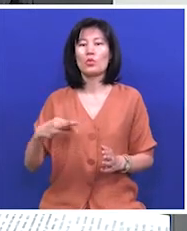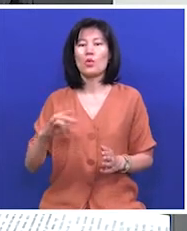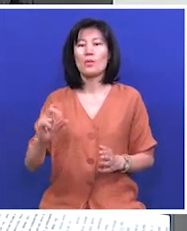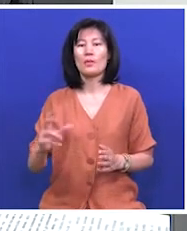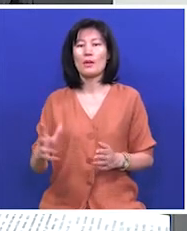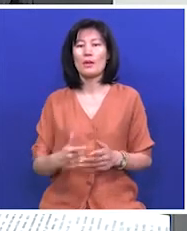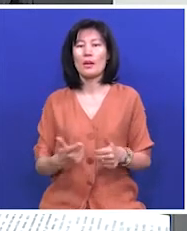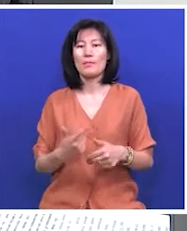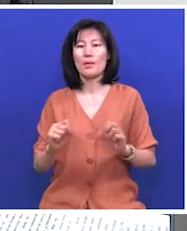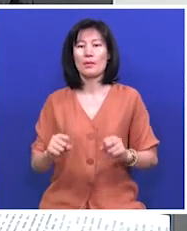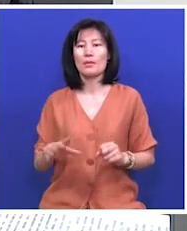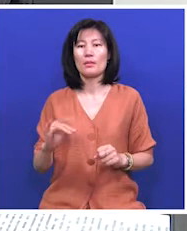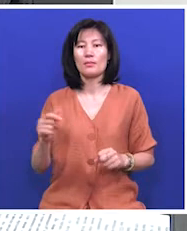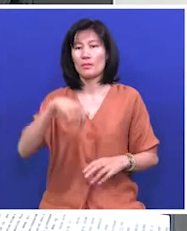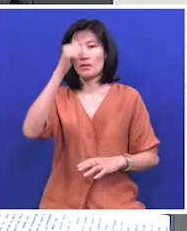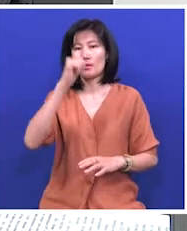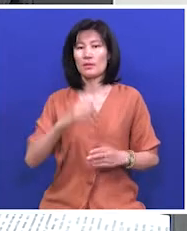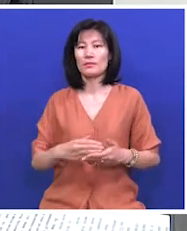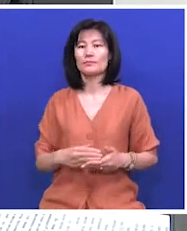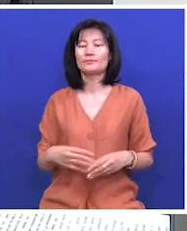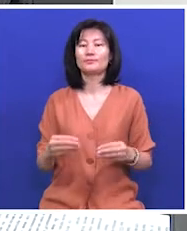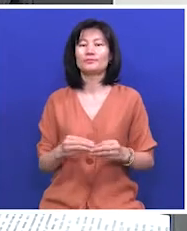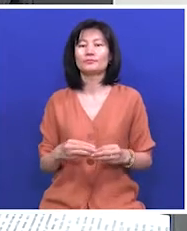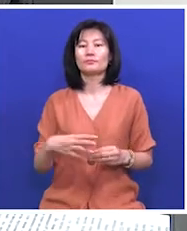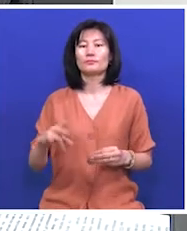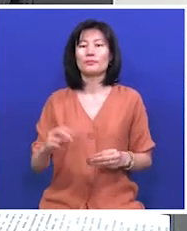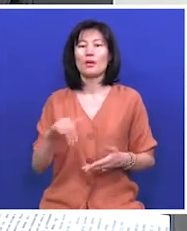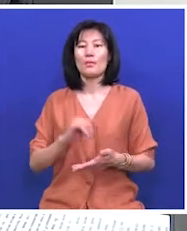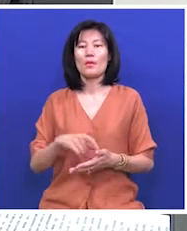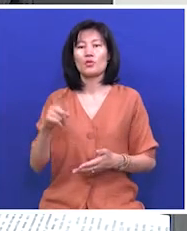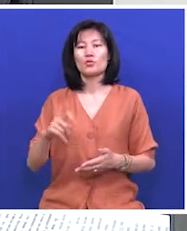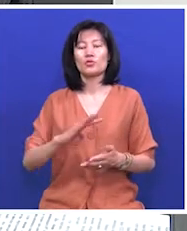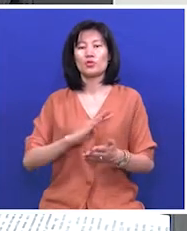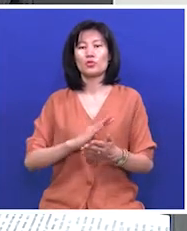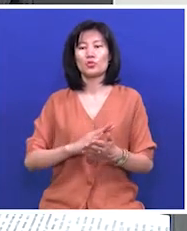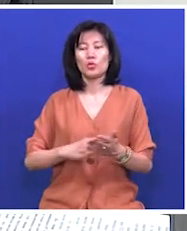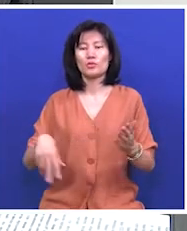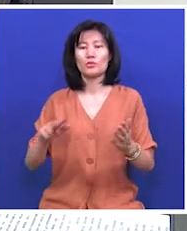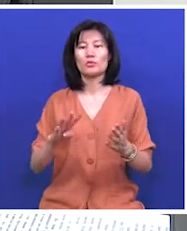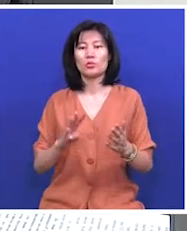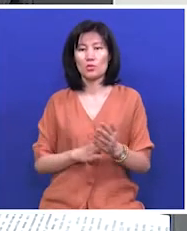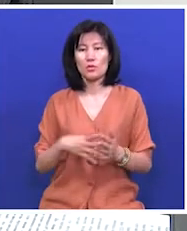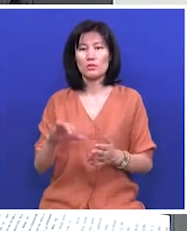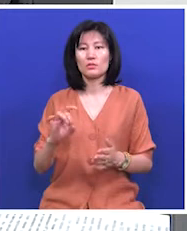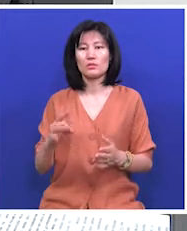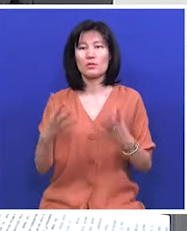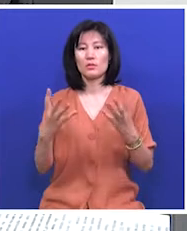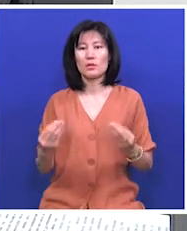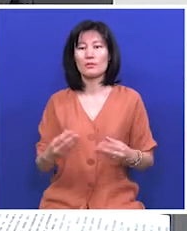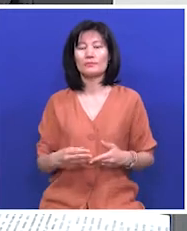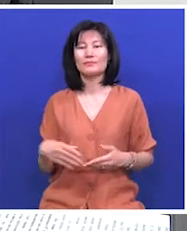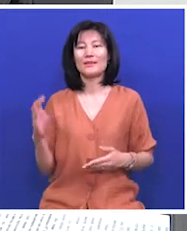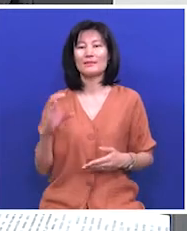болатынбыз. Қазіргі ақпан айына бөлінген 10 мың тоннаның бағасы 194 мың теңге, сәуір